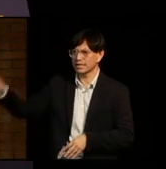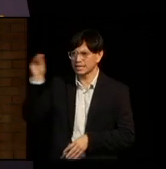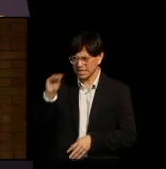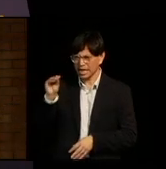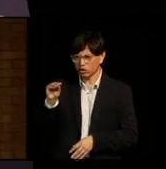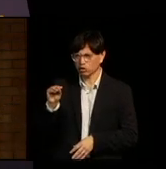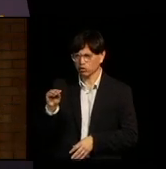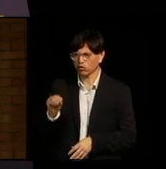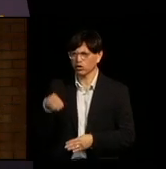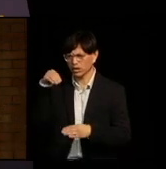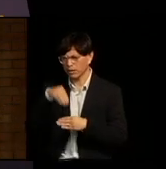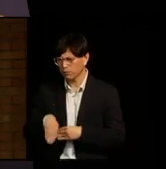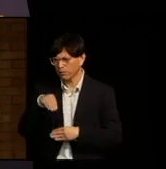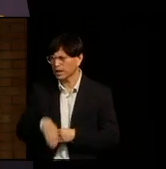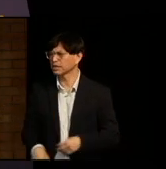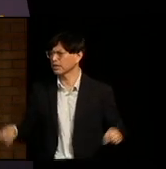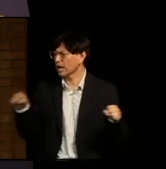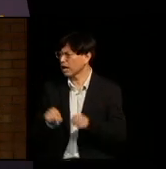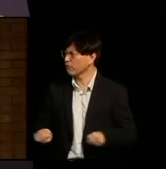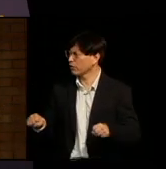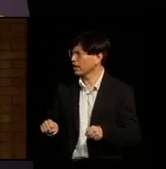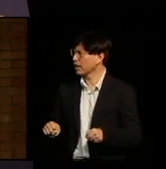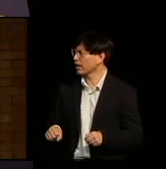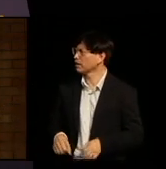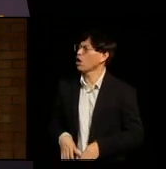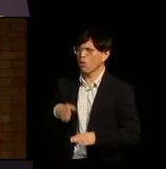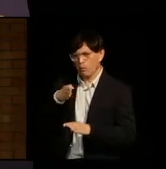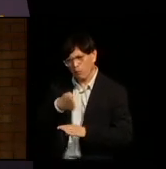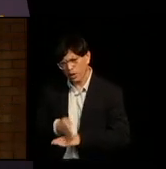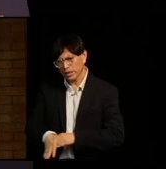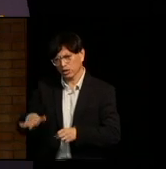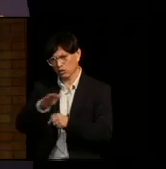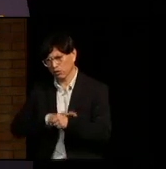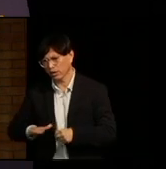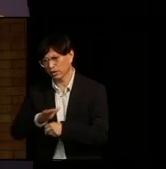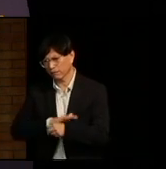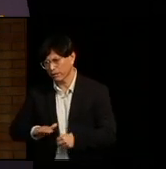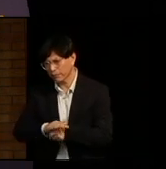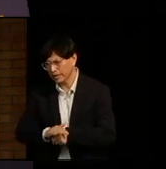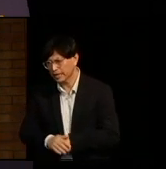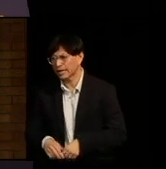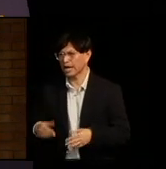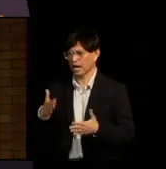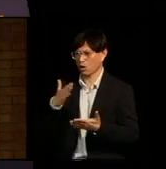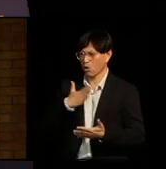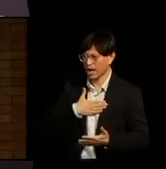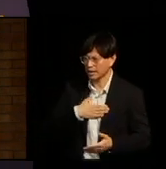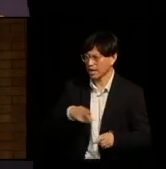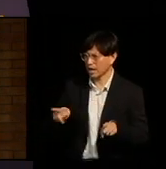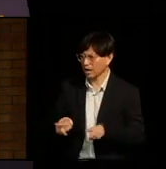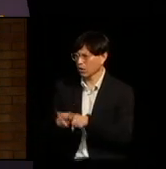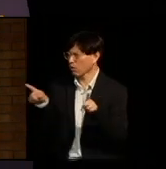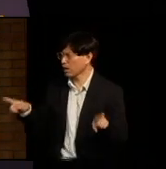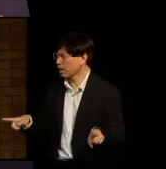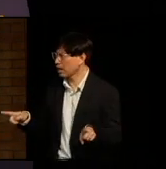partecipare e quindi mediatore tra le famiglie il gruppo dei coetani dove il catechista presenta